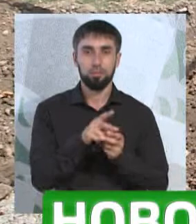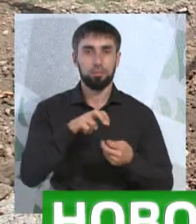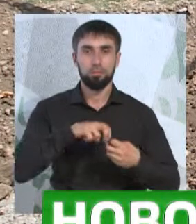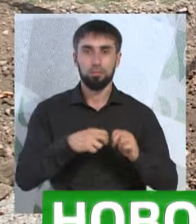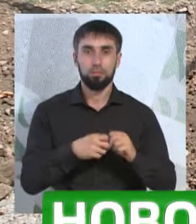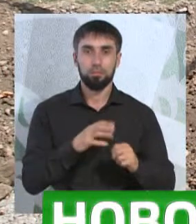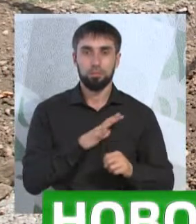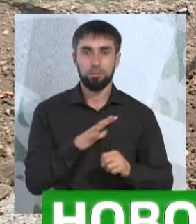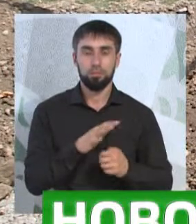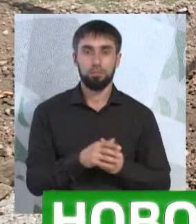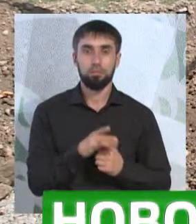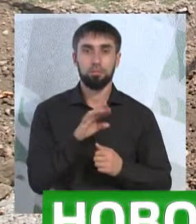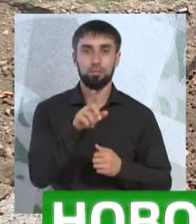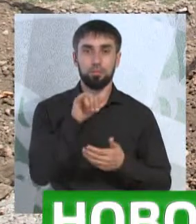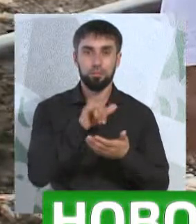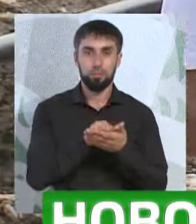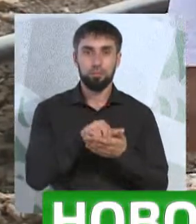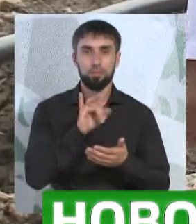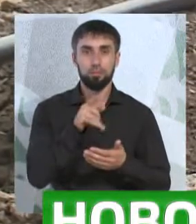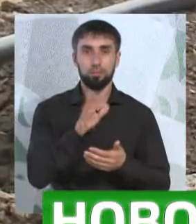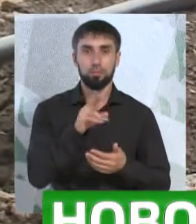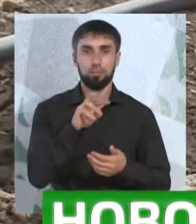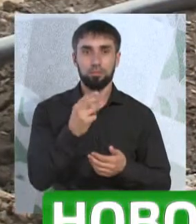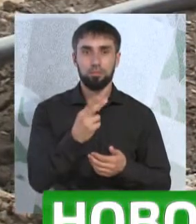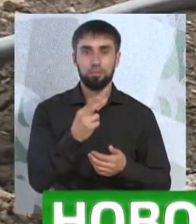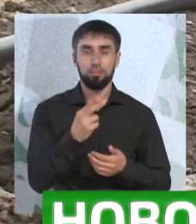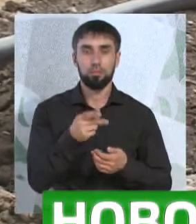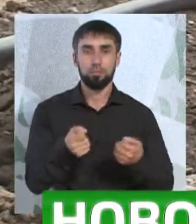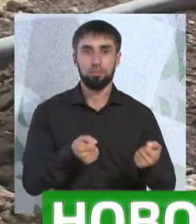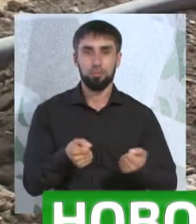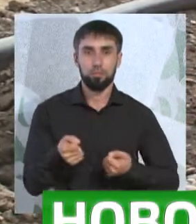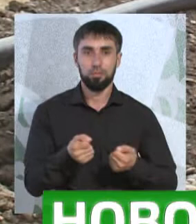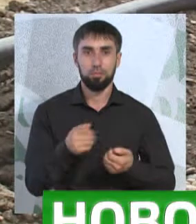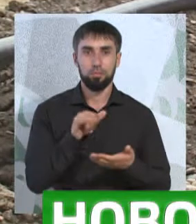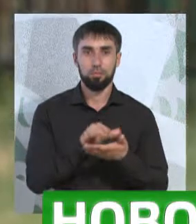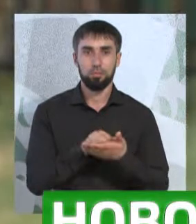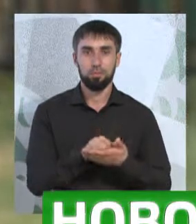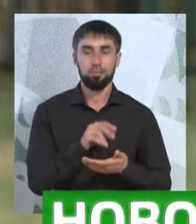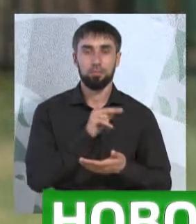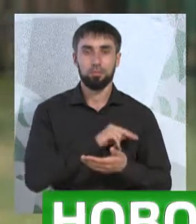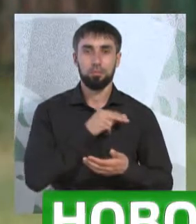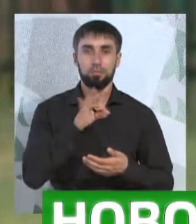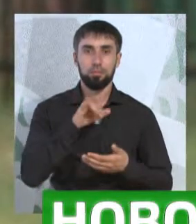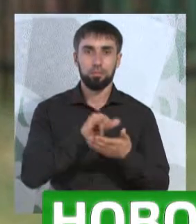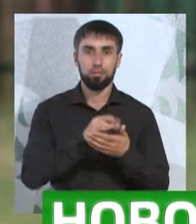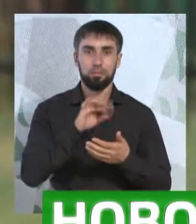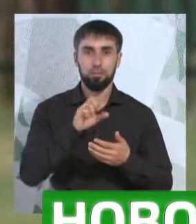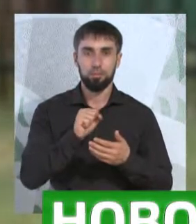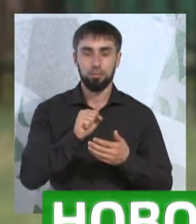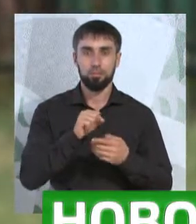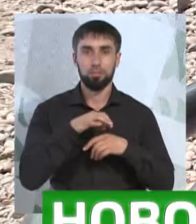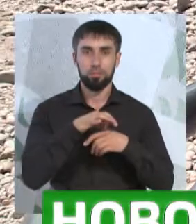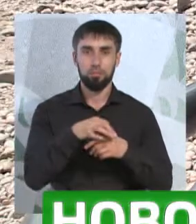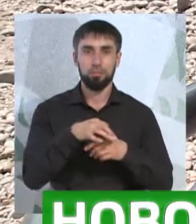Помимо укладки трубы, здесь также будут ставить колодцы, устанавливать гидранты и новые задвижки. Работы по укладке водопровода ведутся